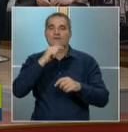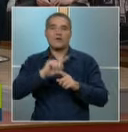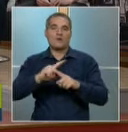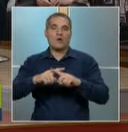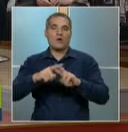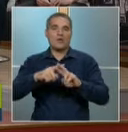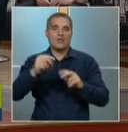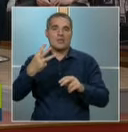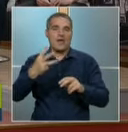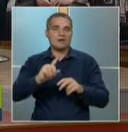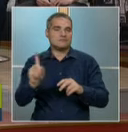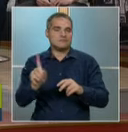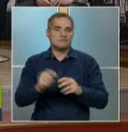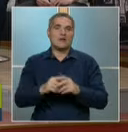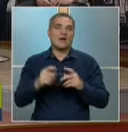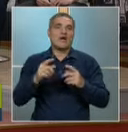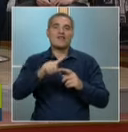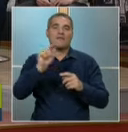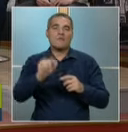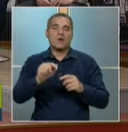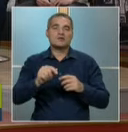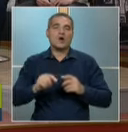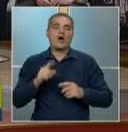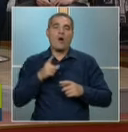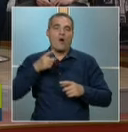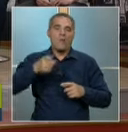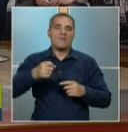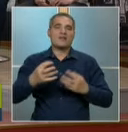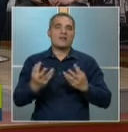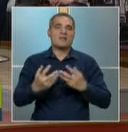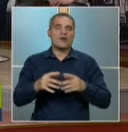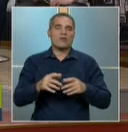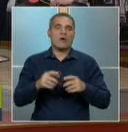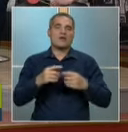не на въпроса убиват ли технологиите духовността. Заповядайте.